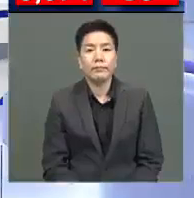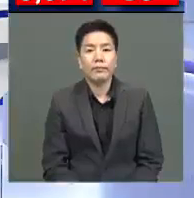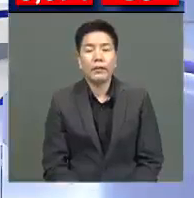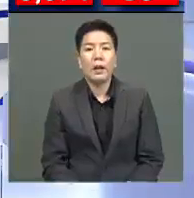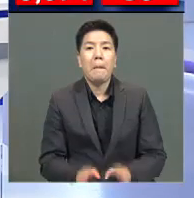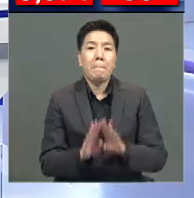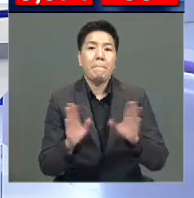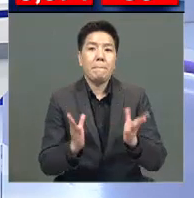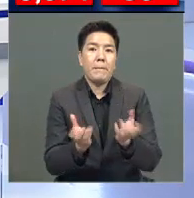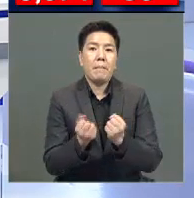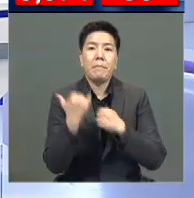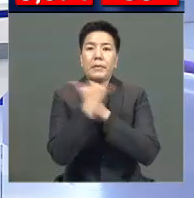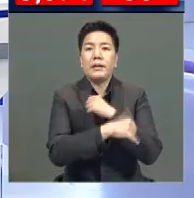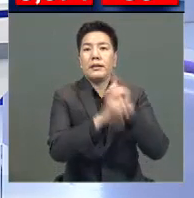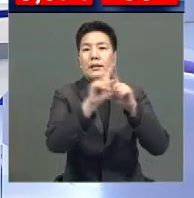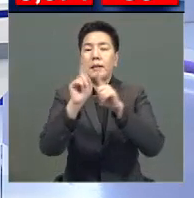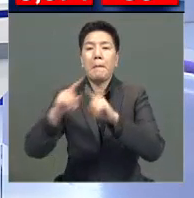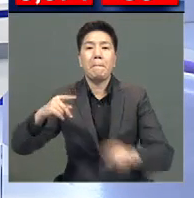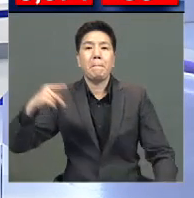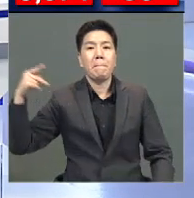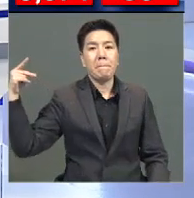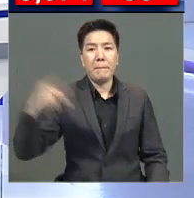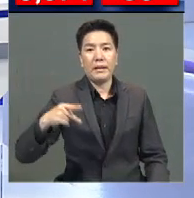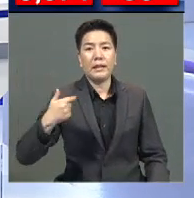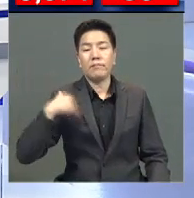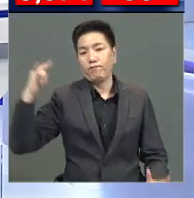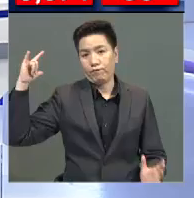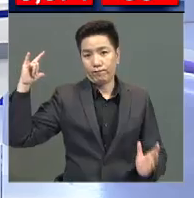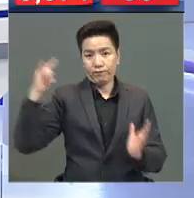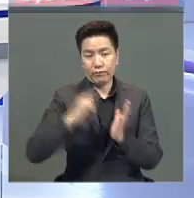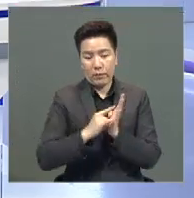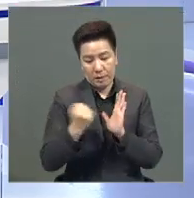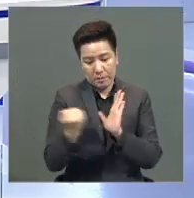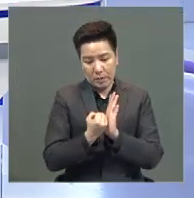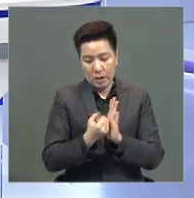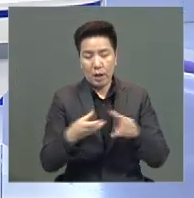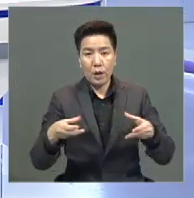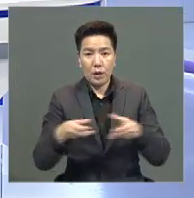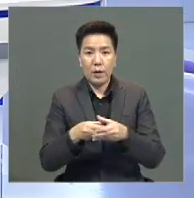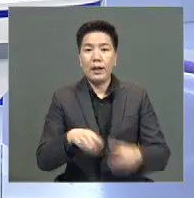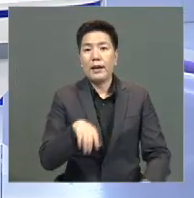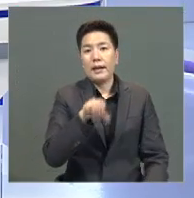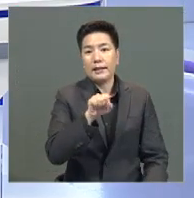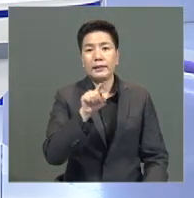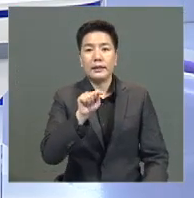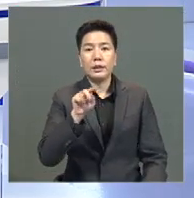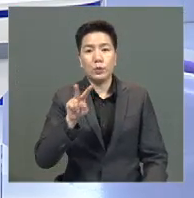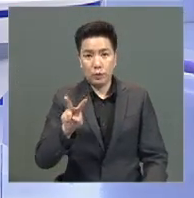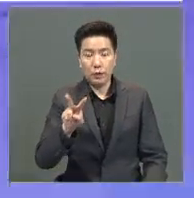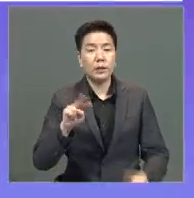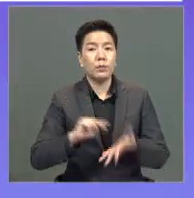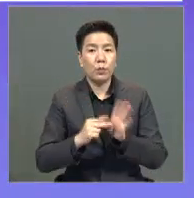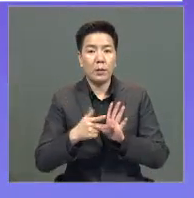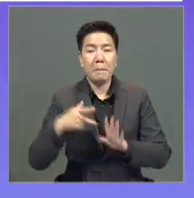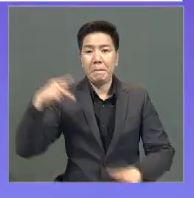ส่วนการเปิดรับนักท่องเที่ยวต่างชาติประเภทพิเศษหรือว่า Special Tourist Visa เรียกกันสั้นๆว่ากลุ่ม STV นะคะจะอนุญ